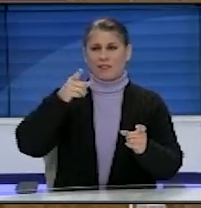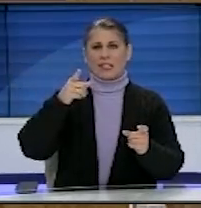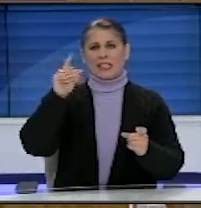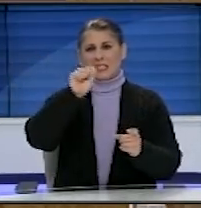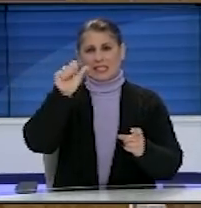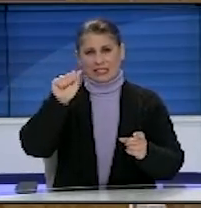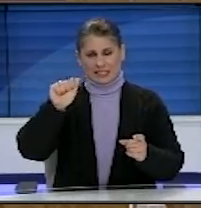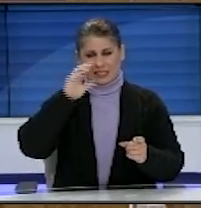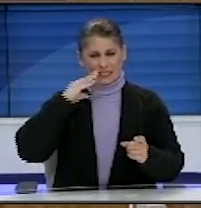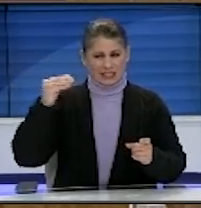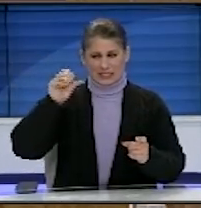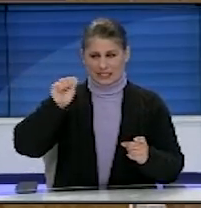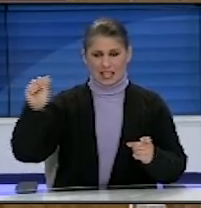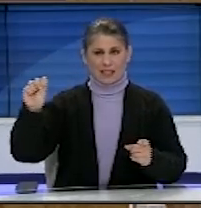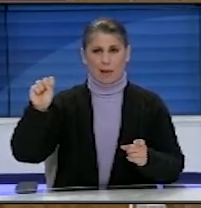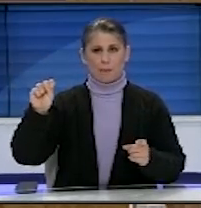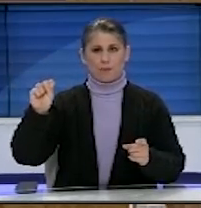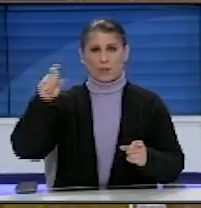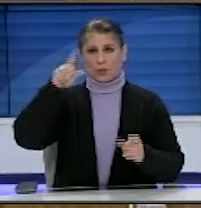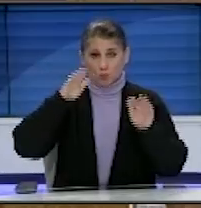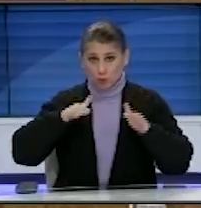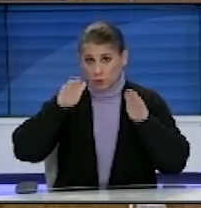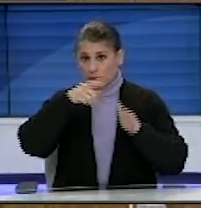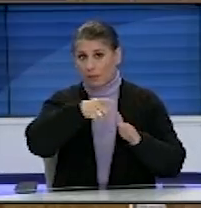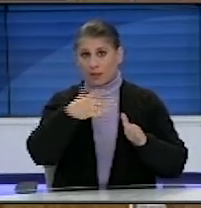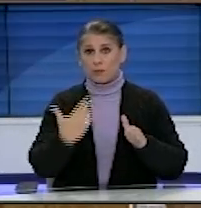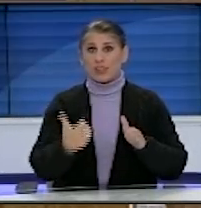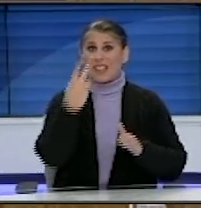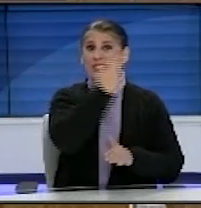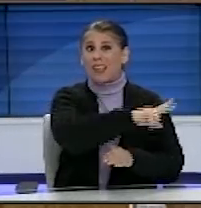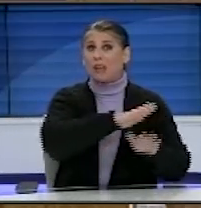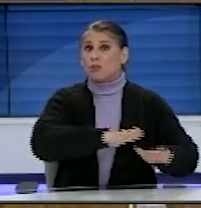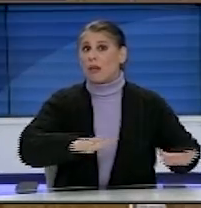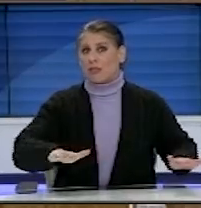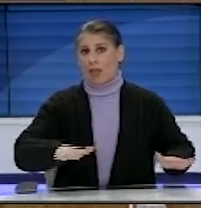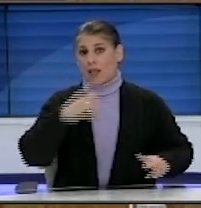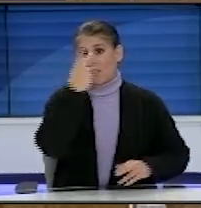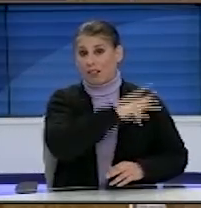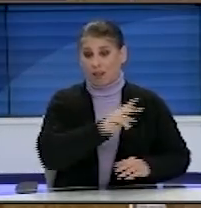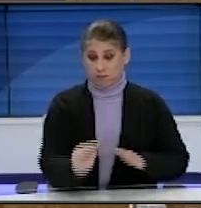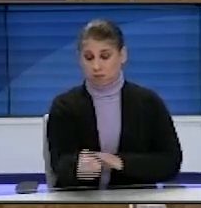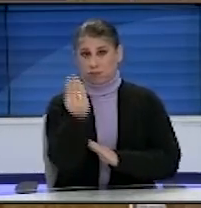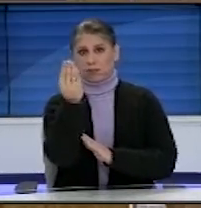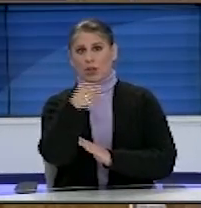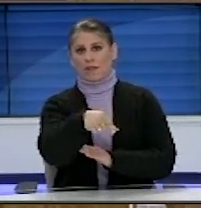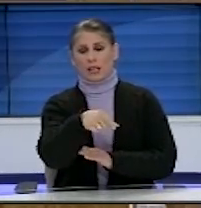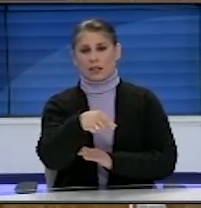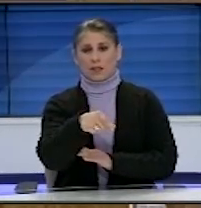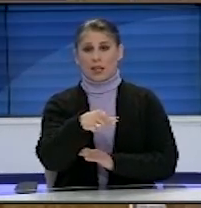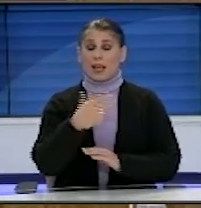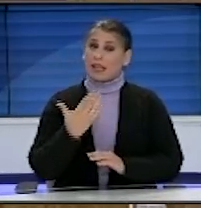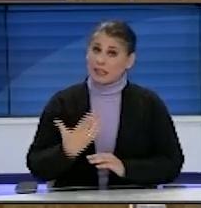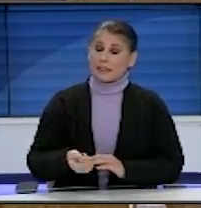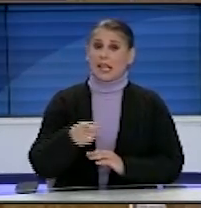ψάχνουμε. Ήταν ο πόλεμος κατά των Ταλιμπάν, που όμως όλος τυχαίως ήταν δικά τους παιδιά, δικά τους δημιουργήματα. Ήταν